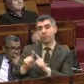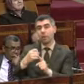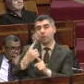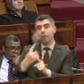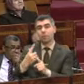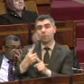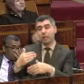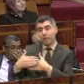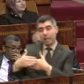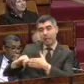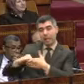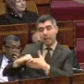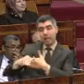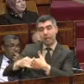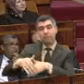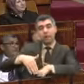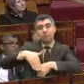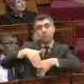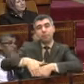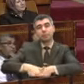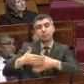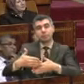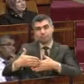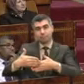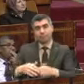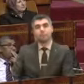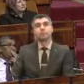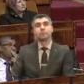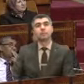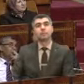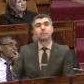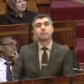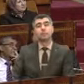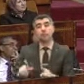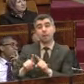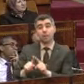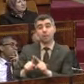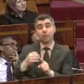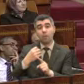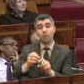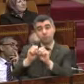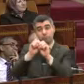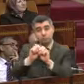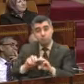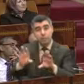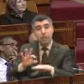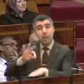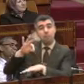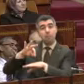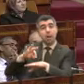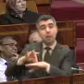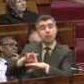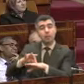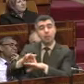نظرا لقربه من المقبره. السيد الوزير، هذا المقلع كيتسبب في انتشار امراض بين الساكنه نظرا لانتشار الغبار، كاين